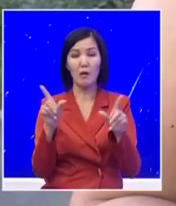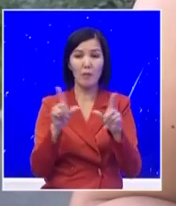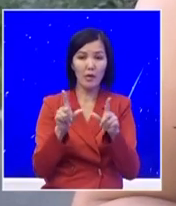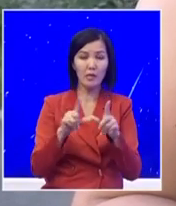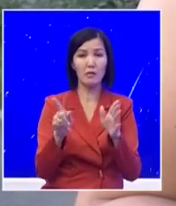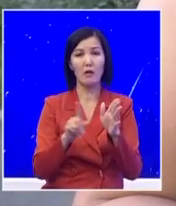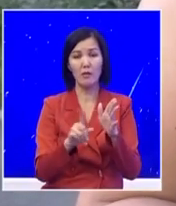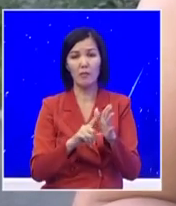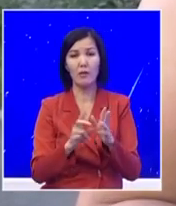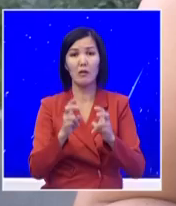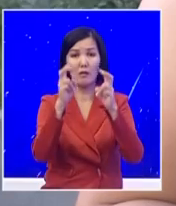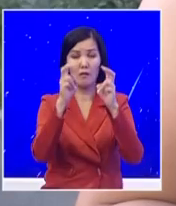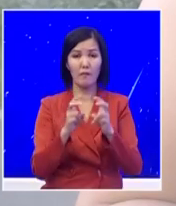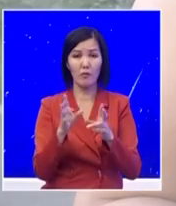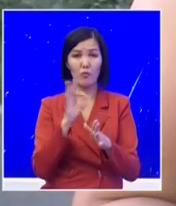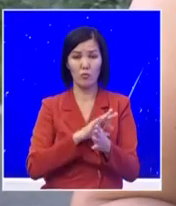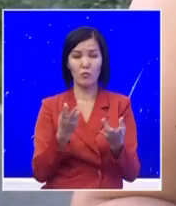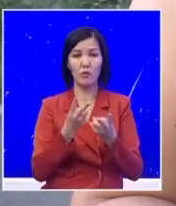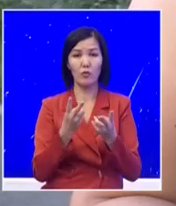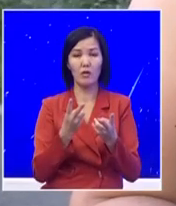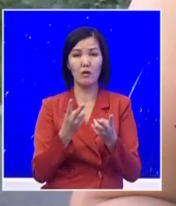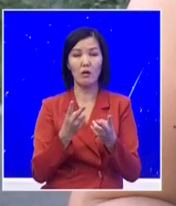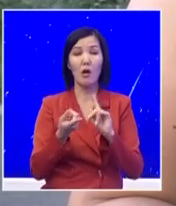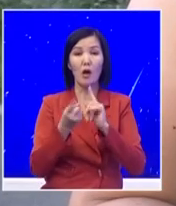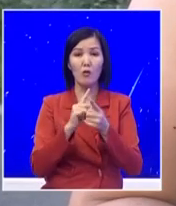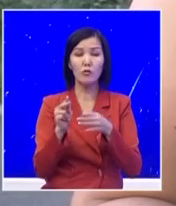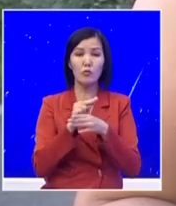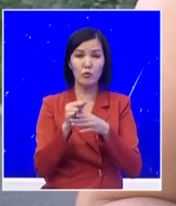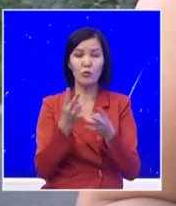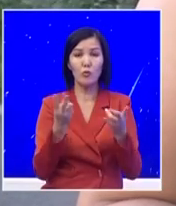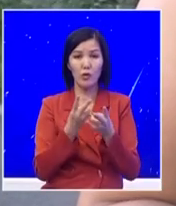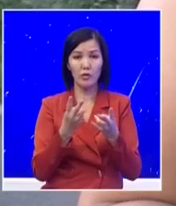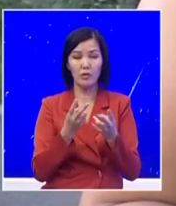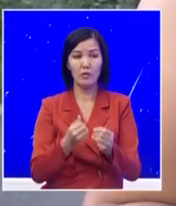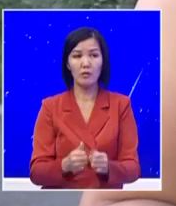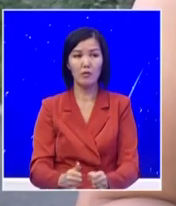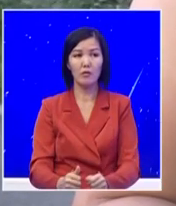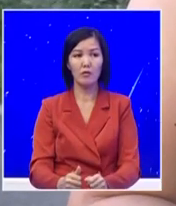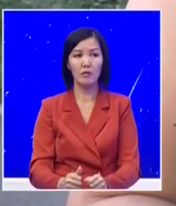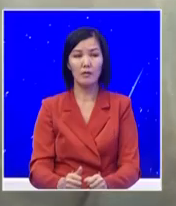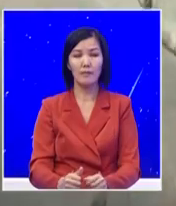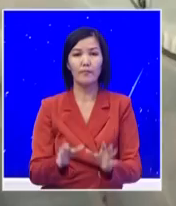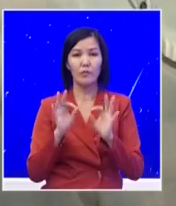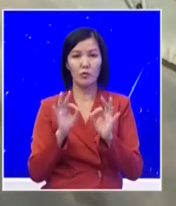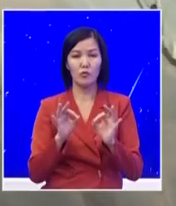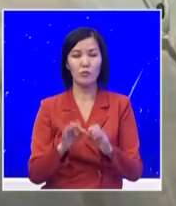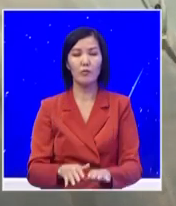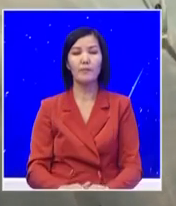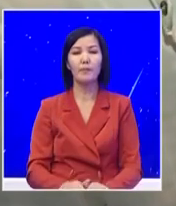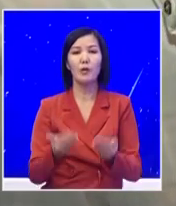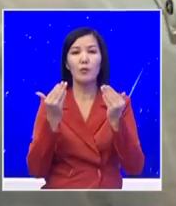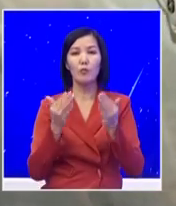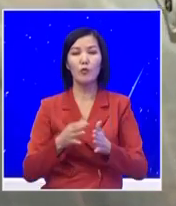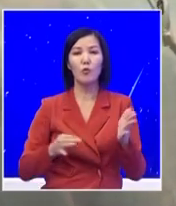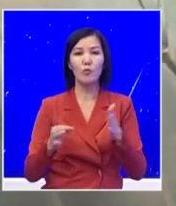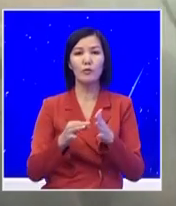қиын ғой. Сондықтан лифтпен қолданамыз, қорқысақта. Ауыстырып, или жөнделсе деген ой вообще дұрыс енді. Бүгінде облыстағы